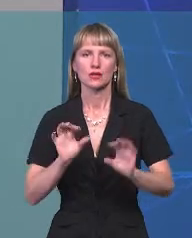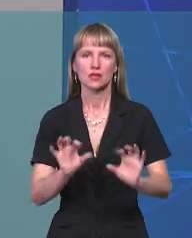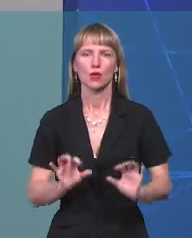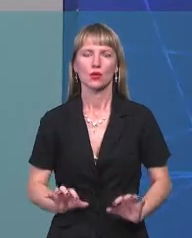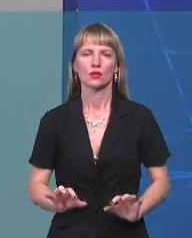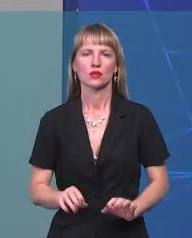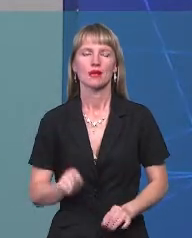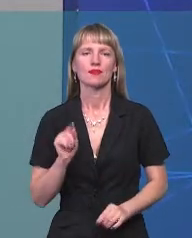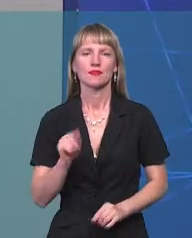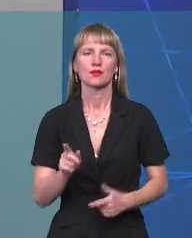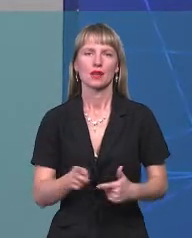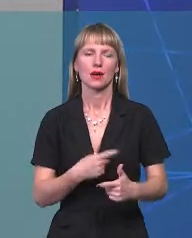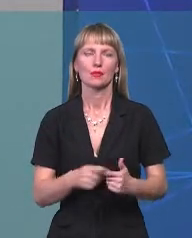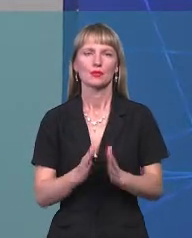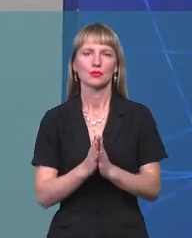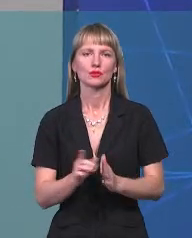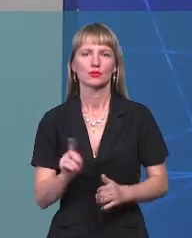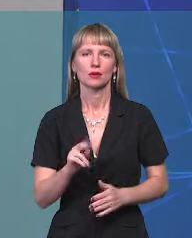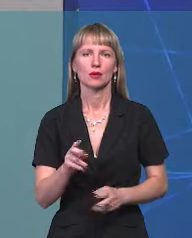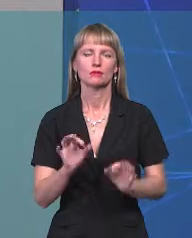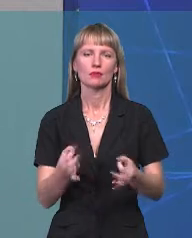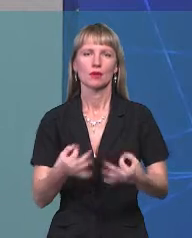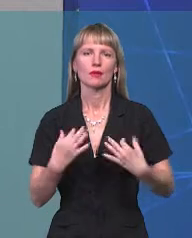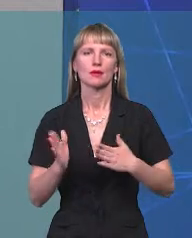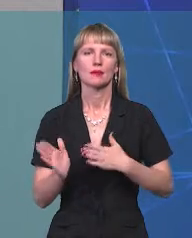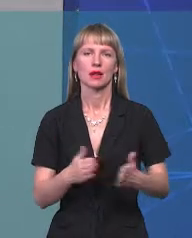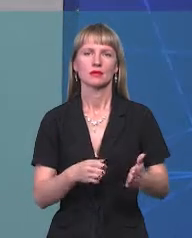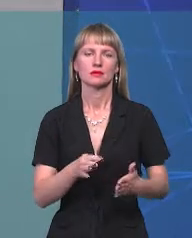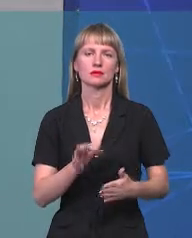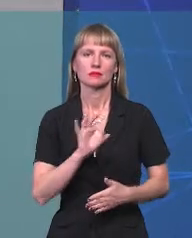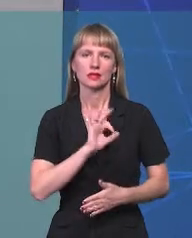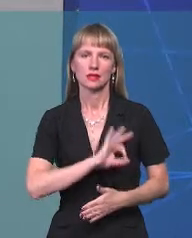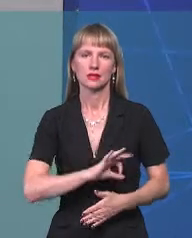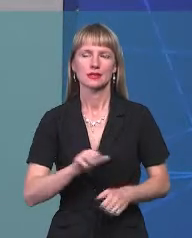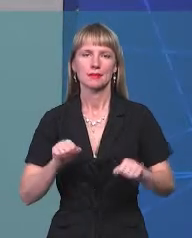Вони або просили, щоб їм роз'яснили порядок реалізації їх прав